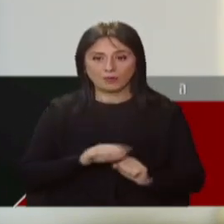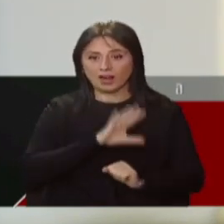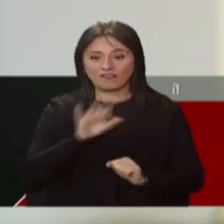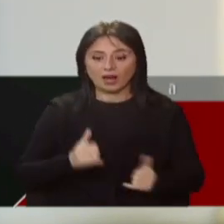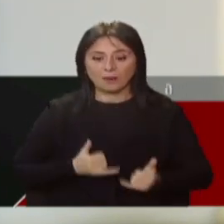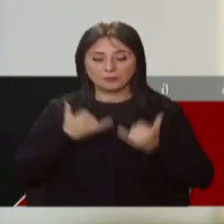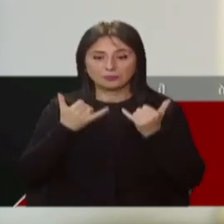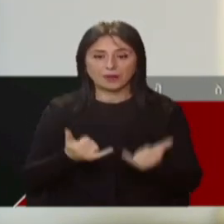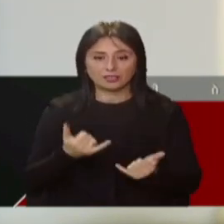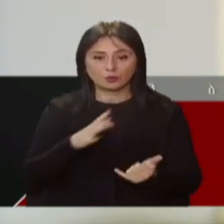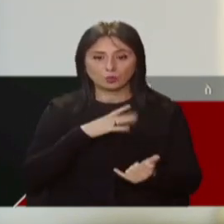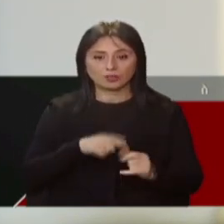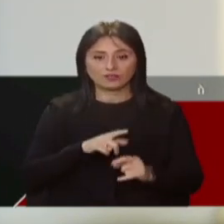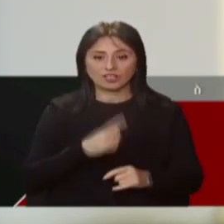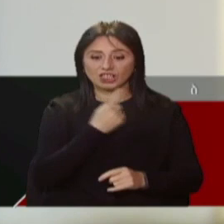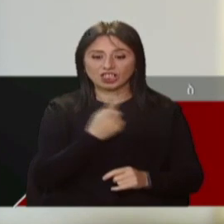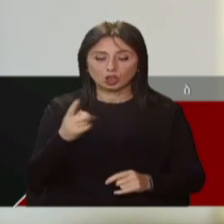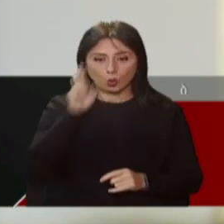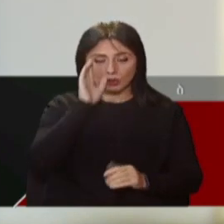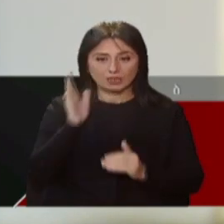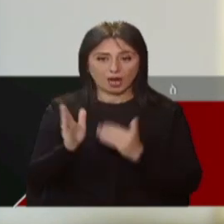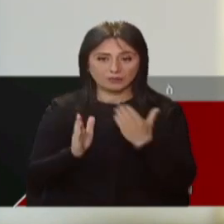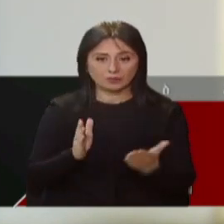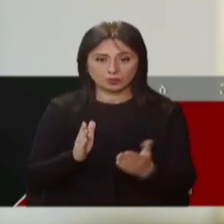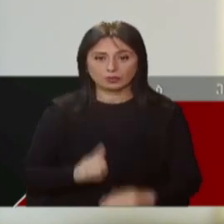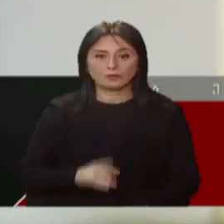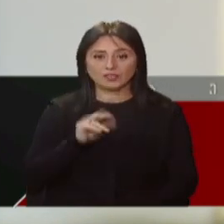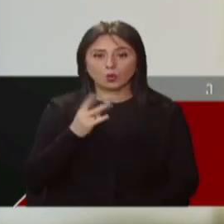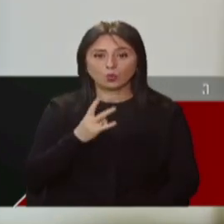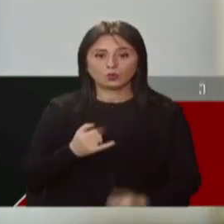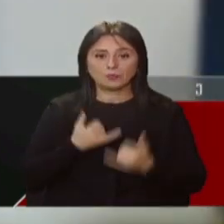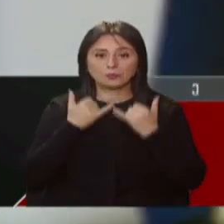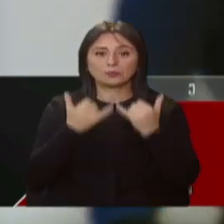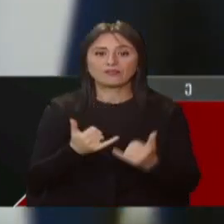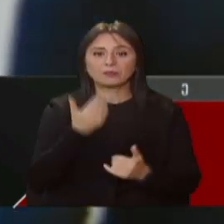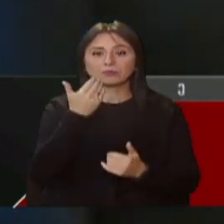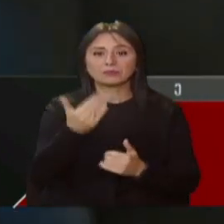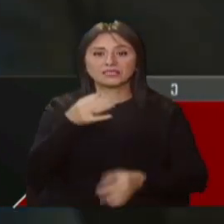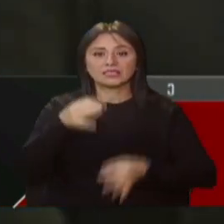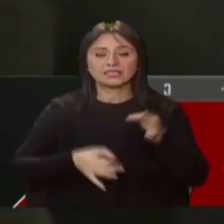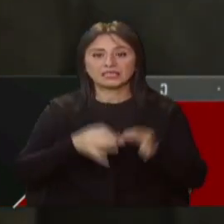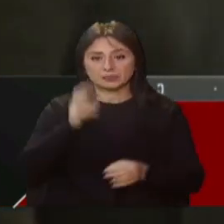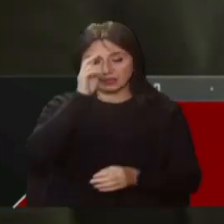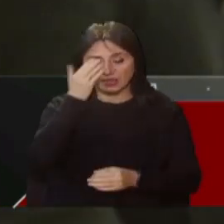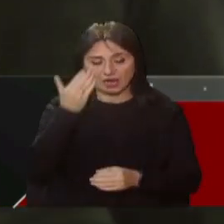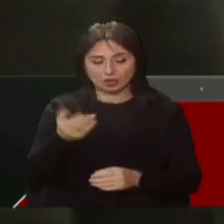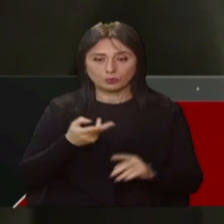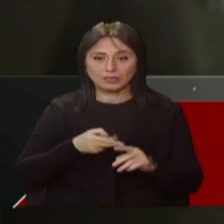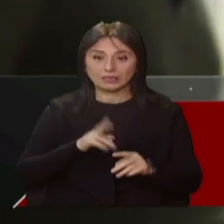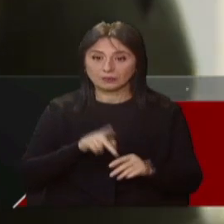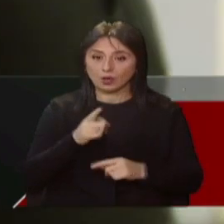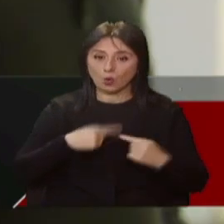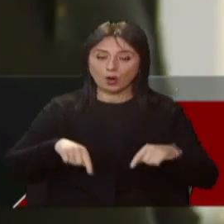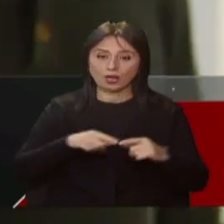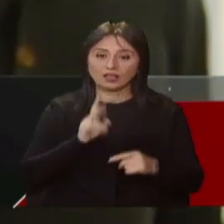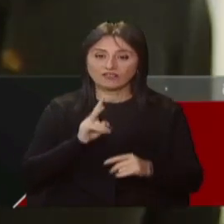ativi undas ces, tutul sahemci pos, da, undas ces, mis sa samartloheli suplebas, da, im